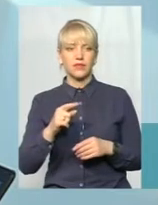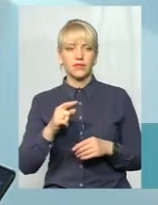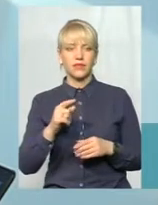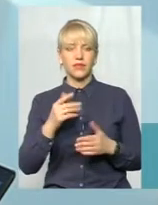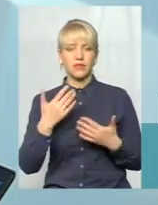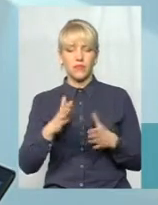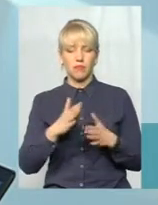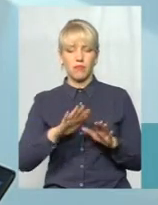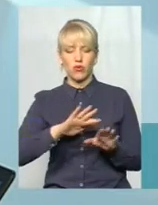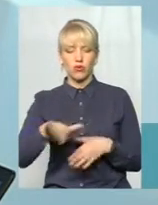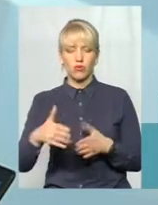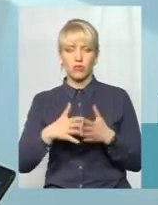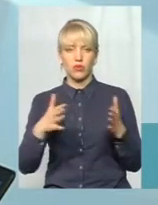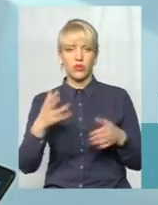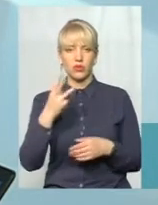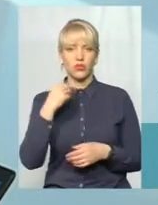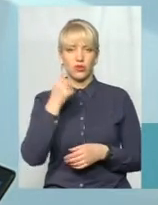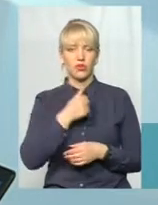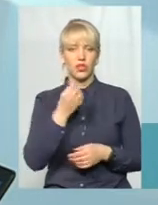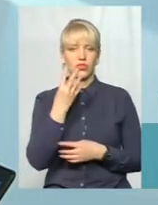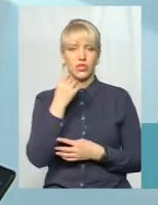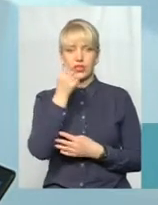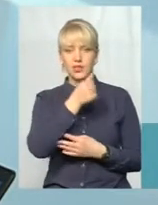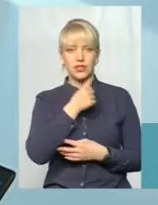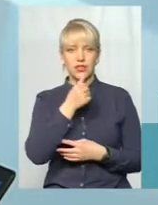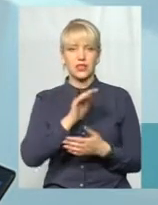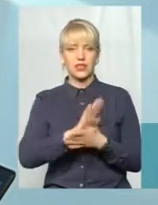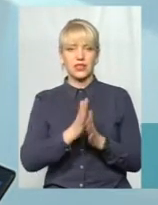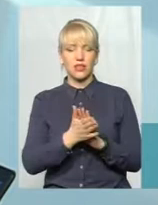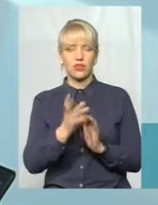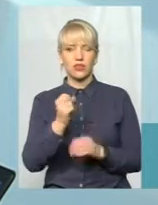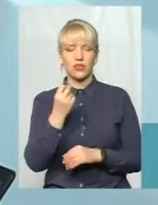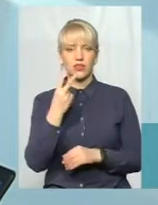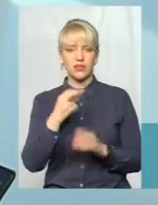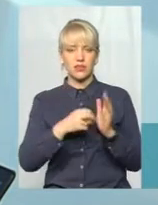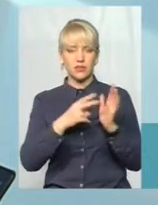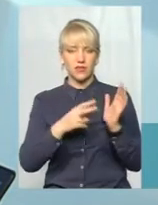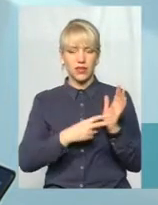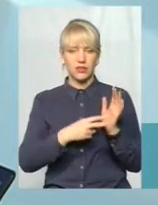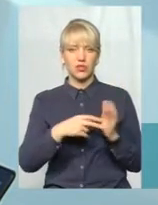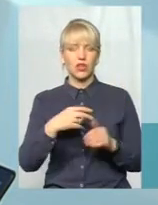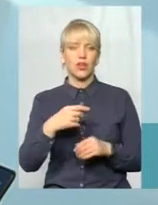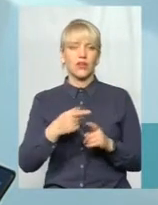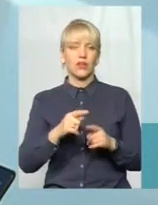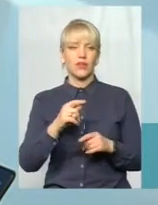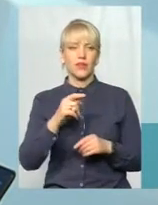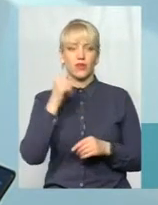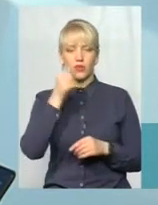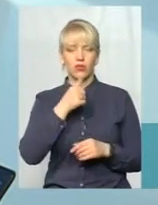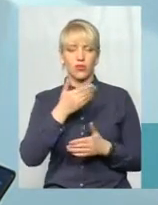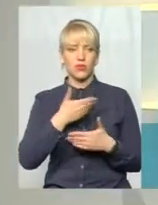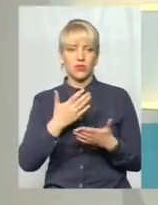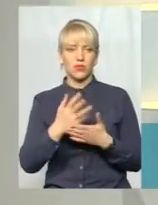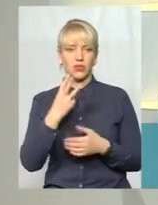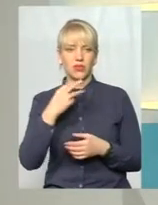пройшло більше 3 років. Це 14 рік, фактично. Тобто, станом на 17, там, серпень 17-го року, ми вже мали 3 роки